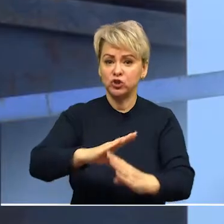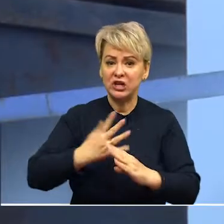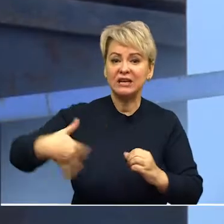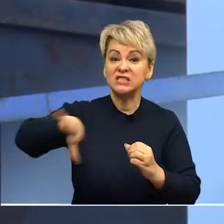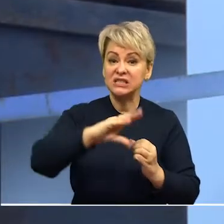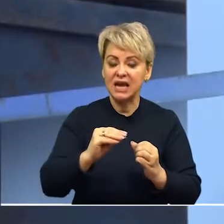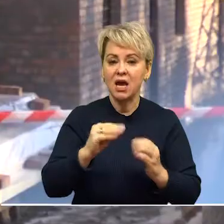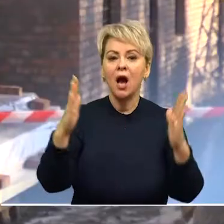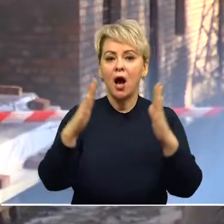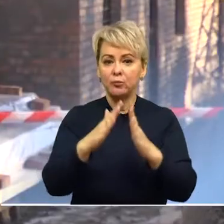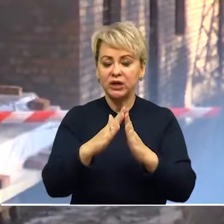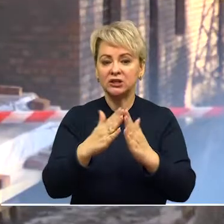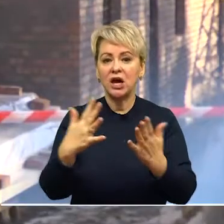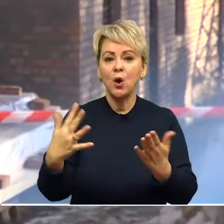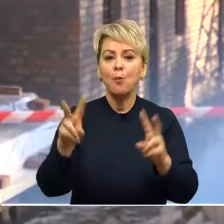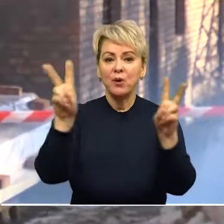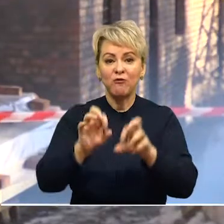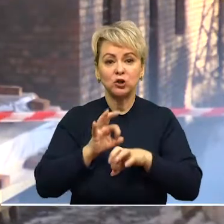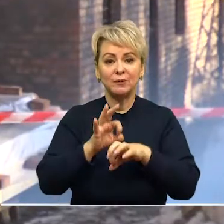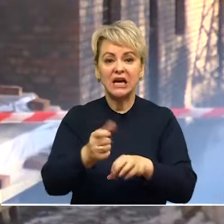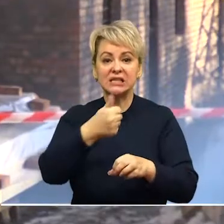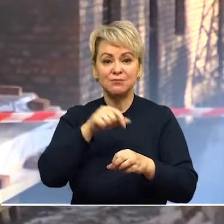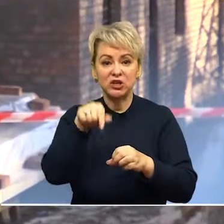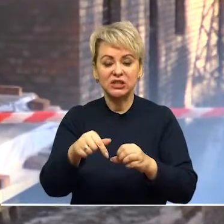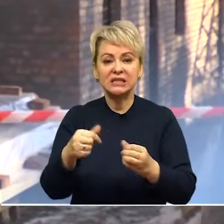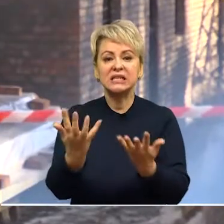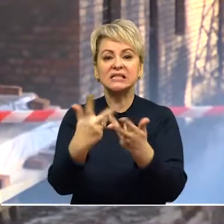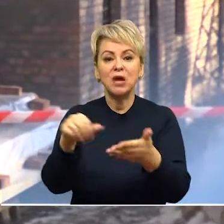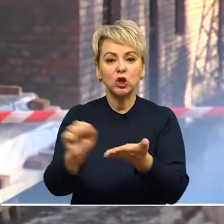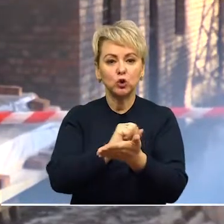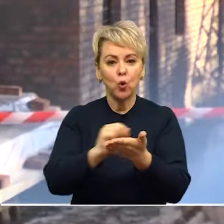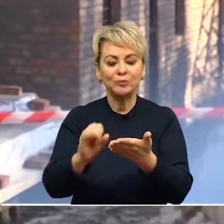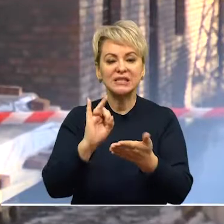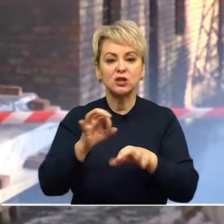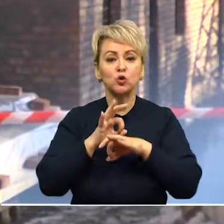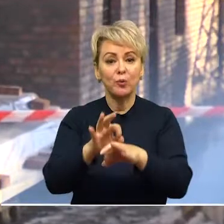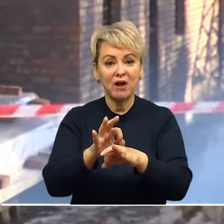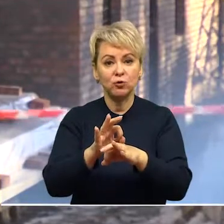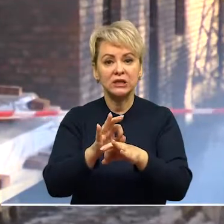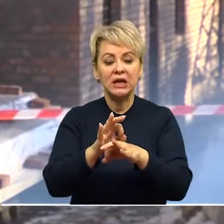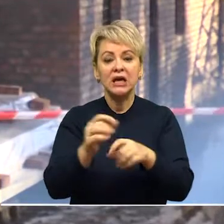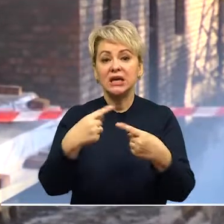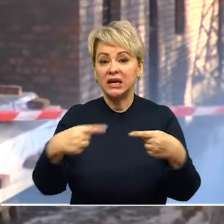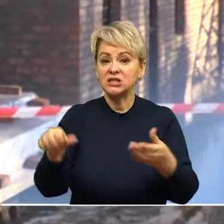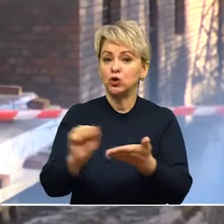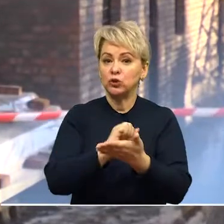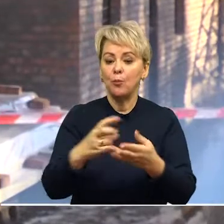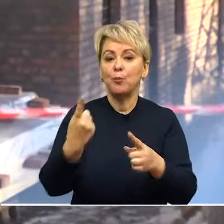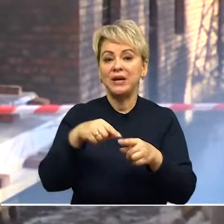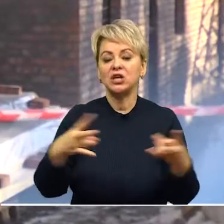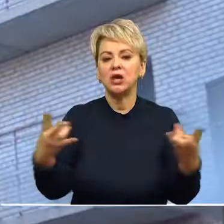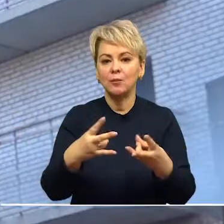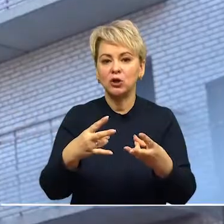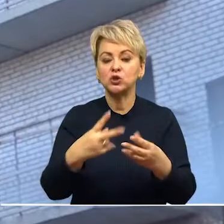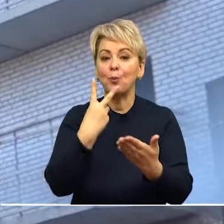все объекты проходят экспертизу, соответственно, и сметной документации, и технической документации при необходимости.